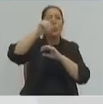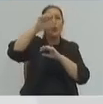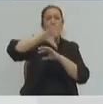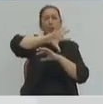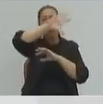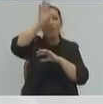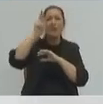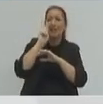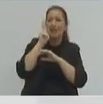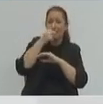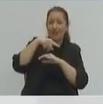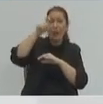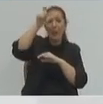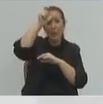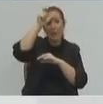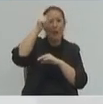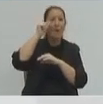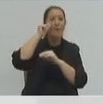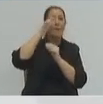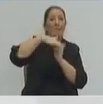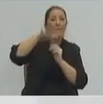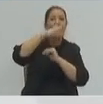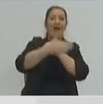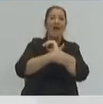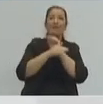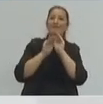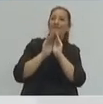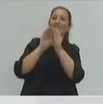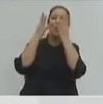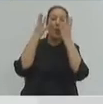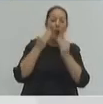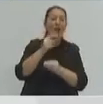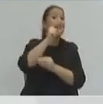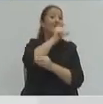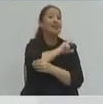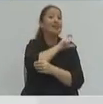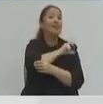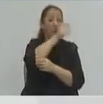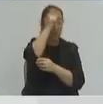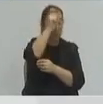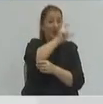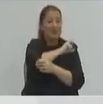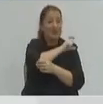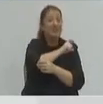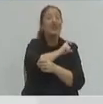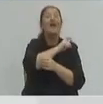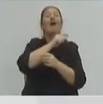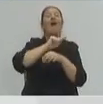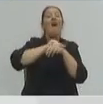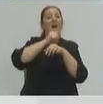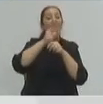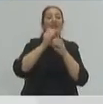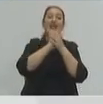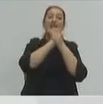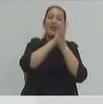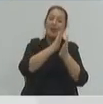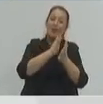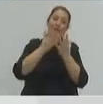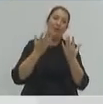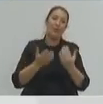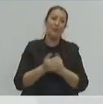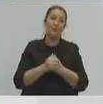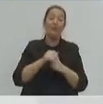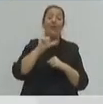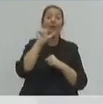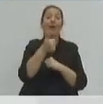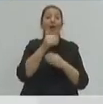yardım elini uzatan Türk Kızılay'ını tebrik ediyor. Kızılay Haftası'nı da kutluyorum.